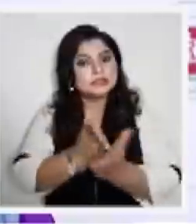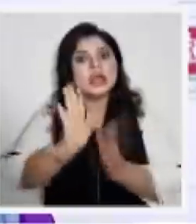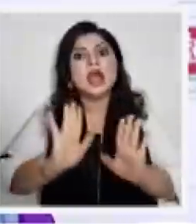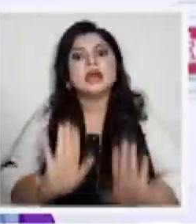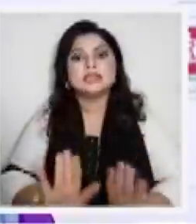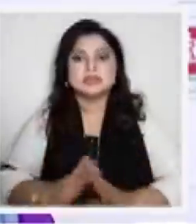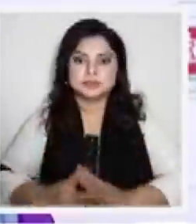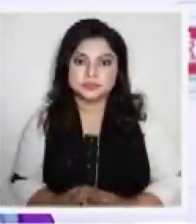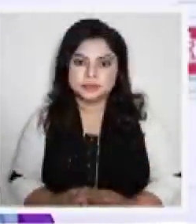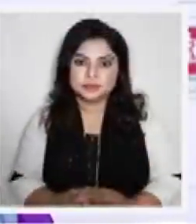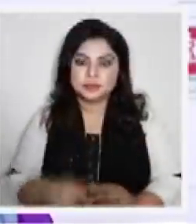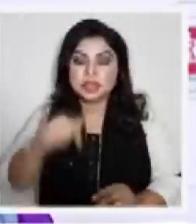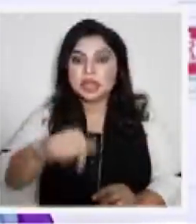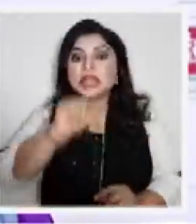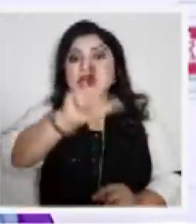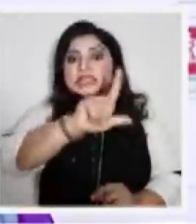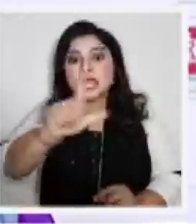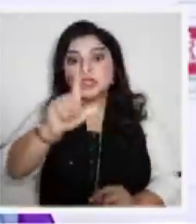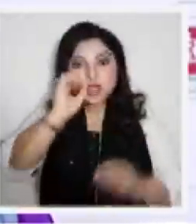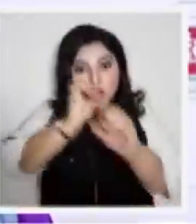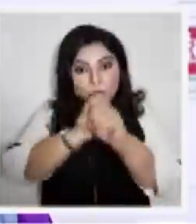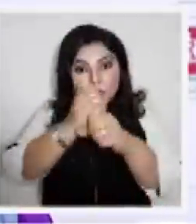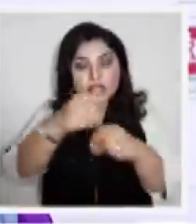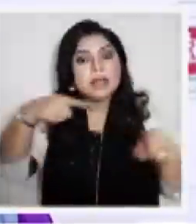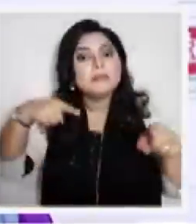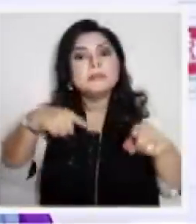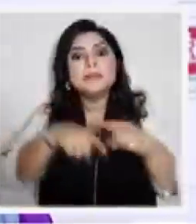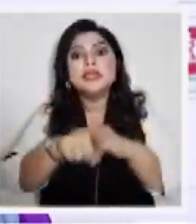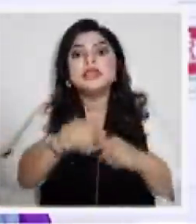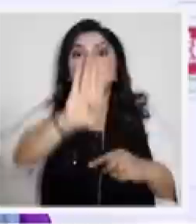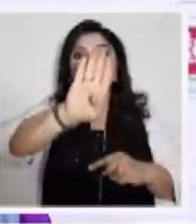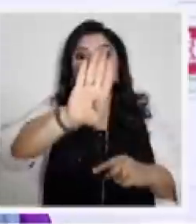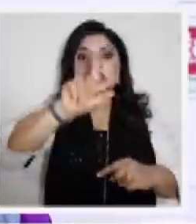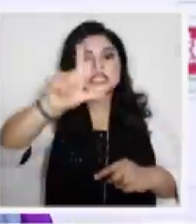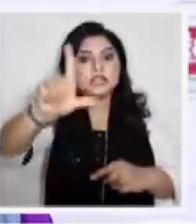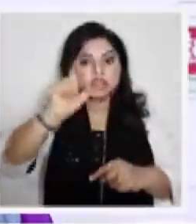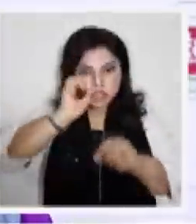77টি পরীক্ষাগার তাদের পরীক্ষা কার্যক্রম চালাচ্ছে। এর মধ্যে